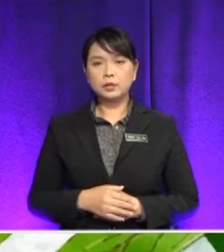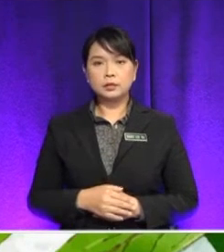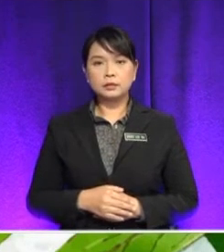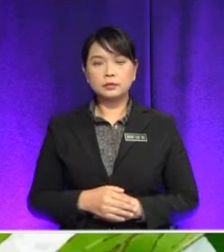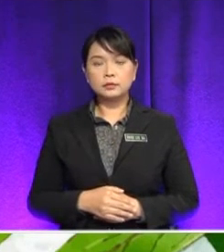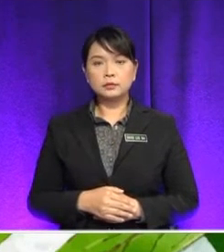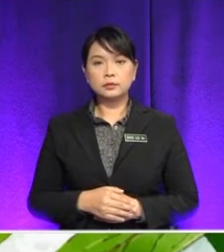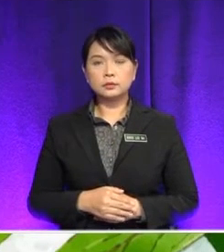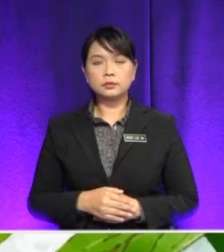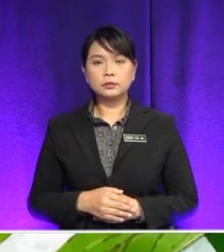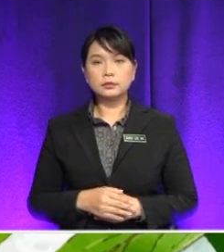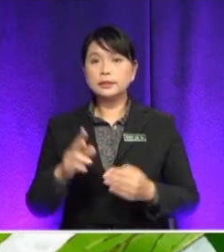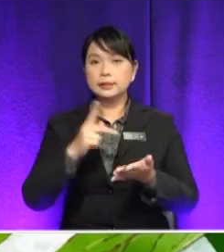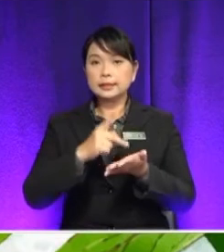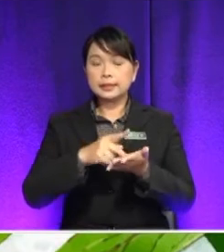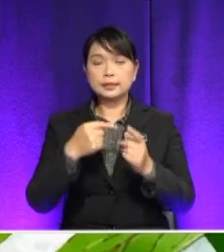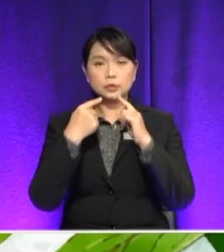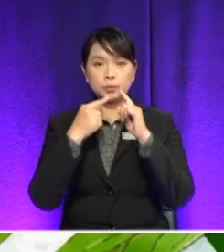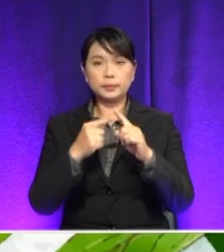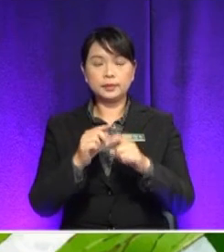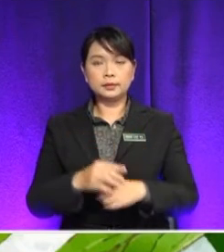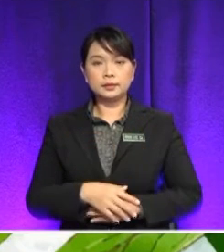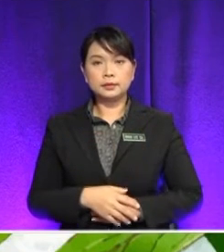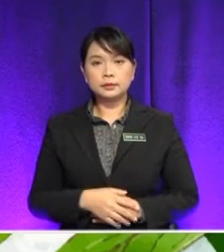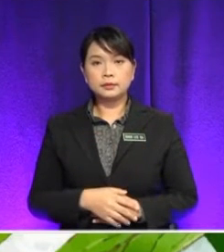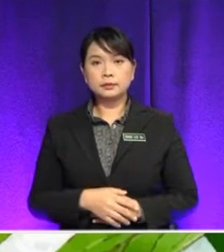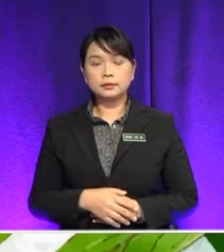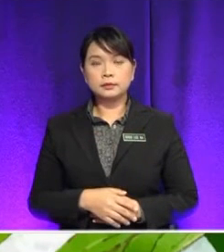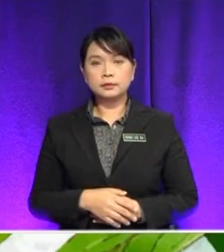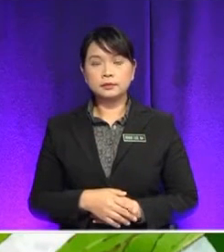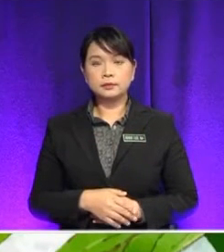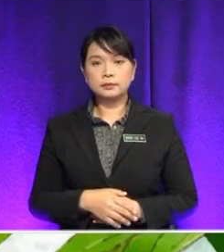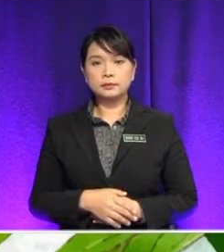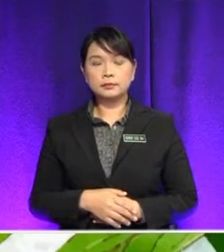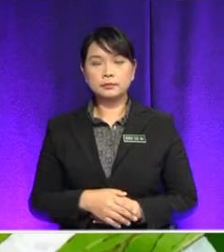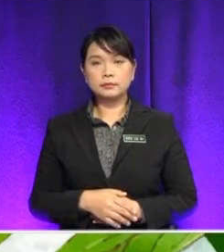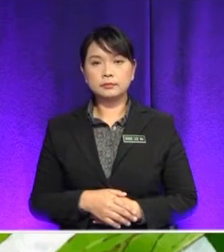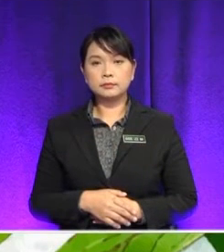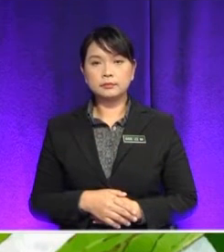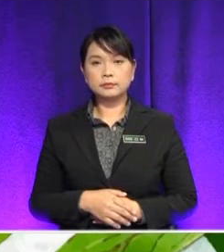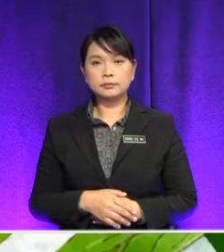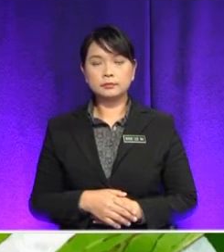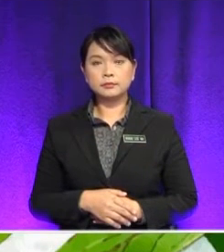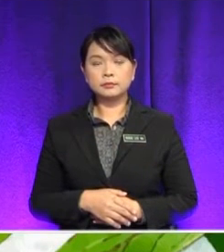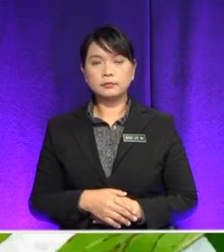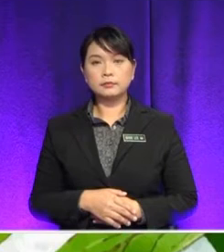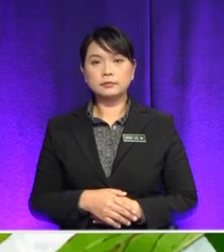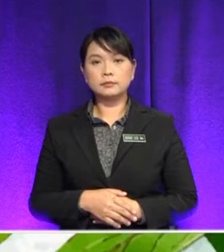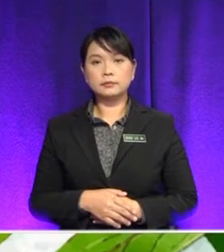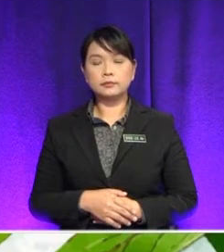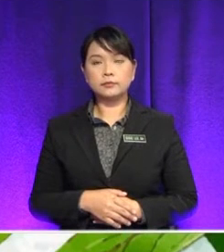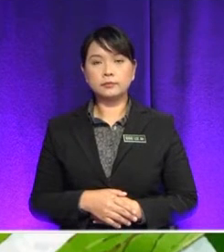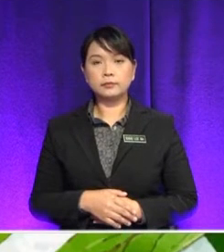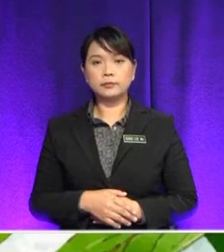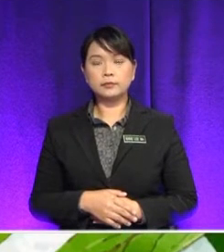eh Raja satu persatu lebih rendah beban ding 1 1/2 Oke